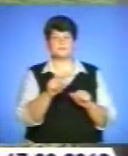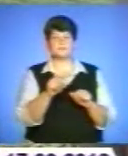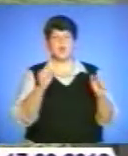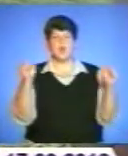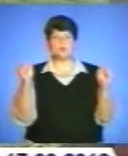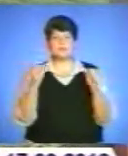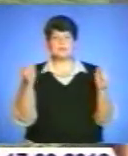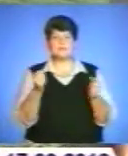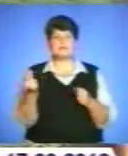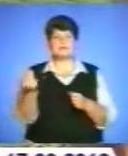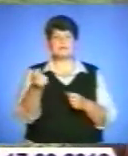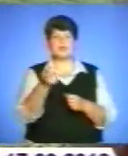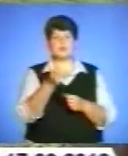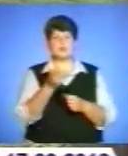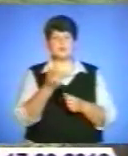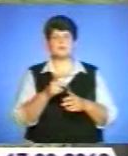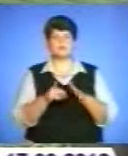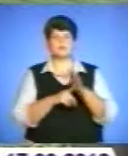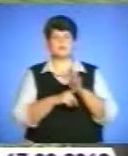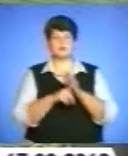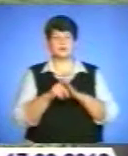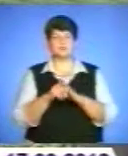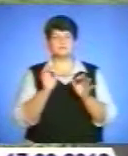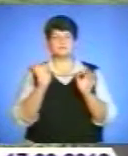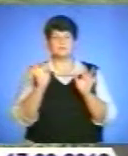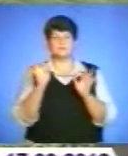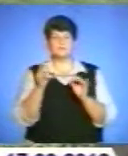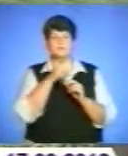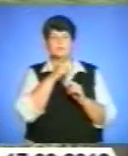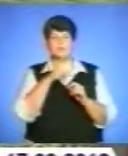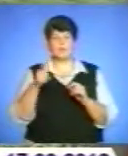озимі зернові, наступають оптимальні сроки, і